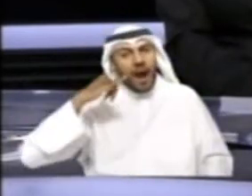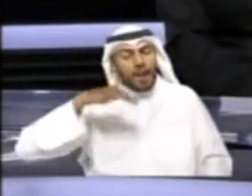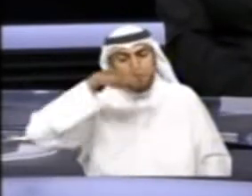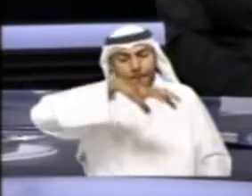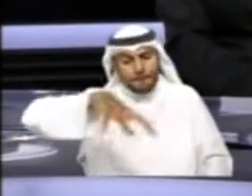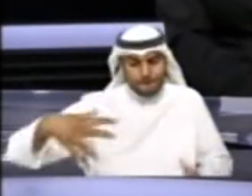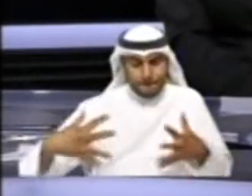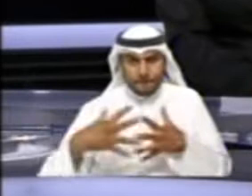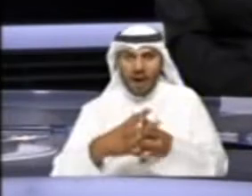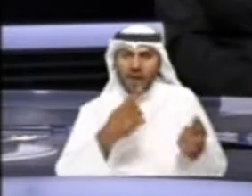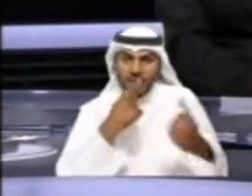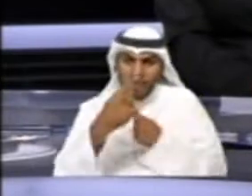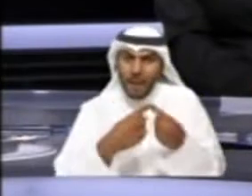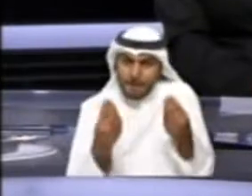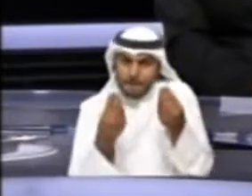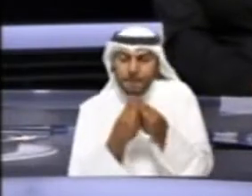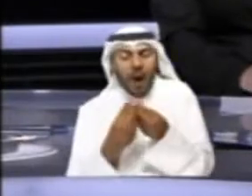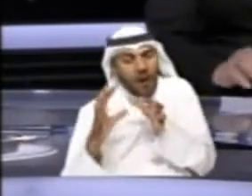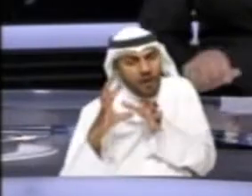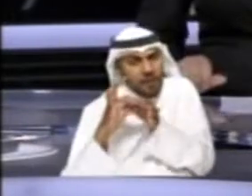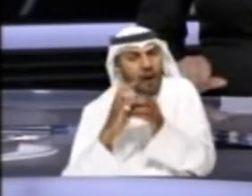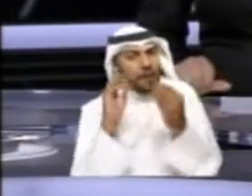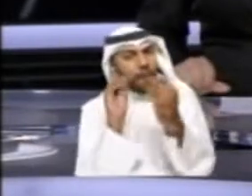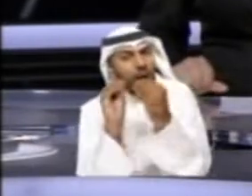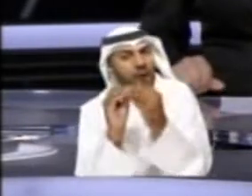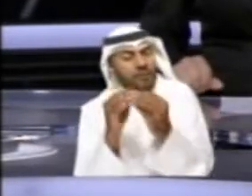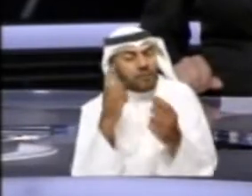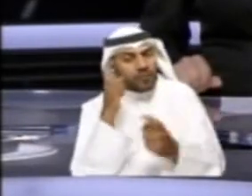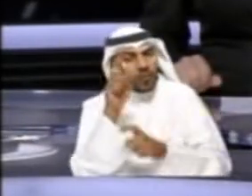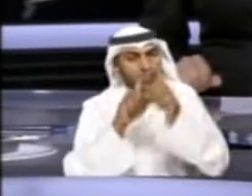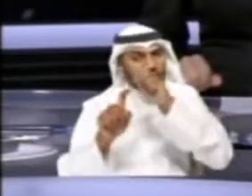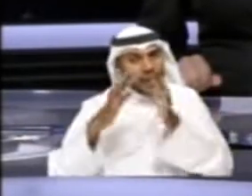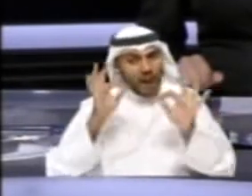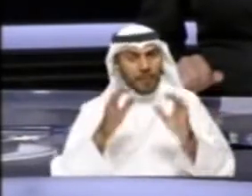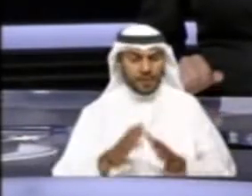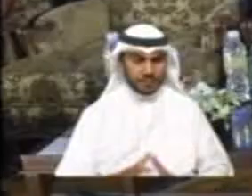أرضية حوار متواصل ومواجهة الأخطار المحدقة بالأمة.